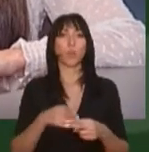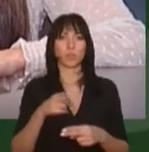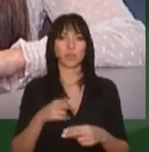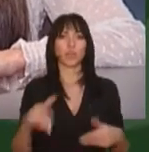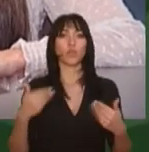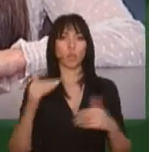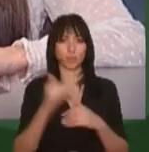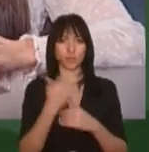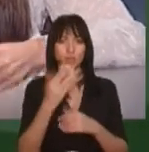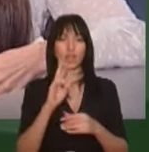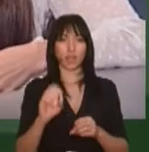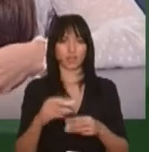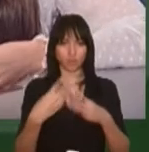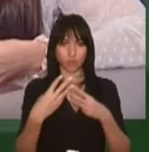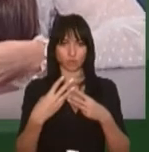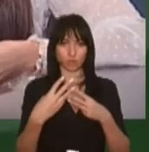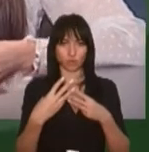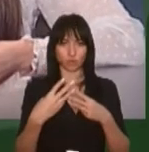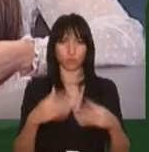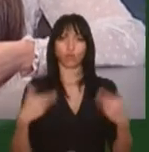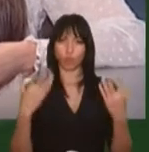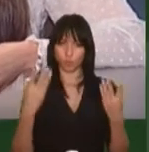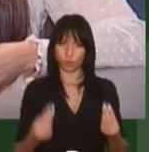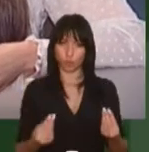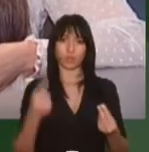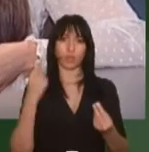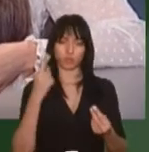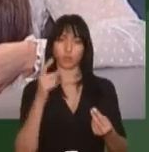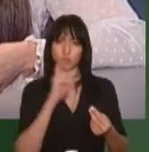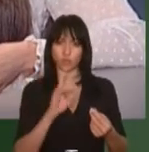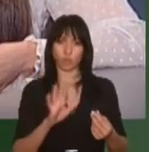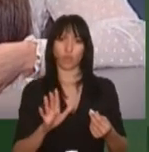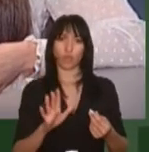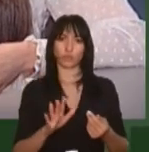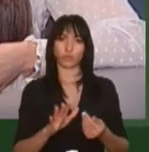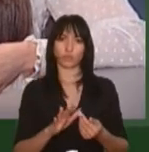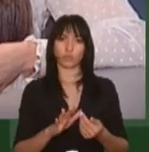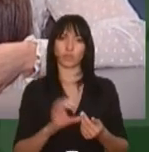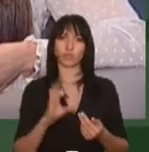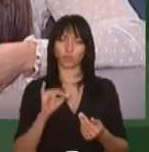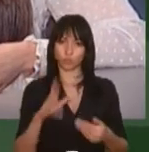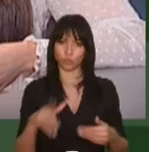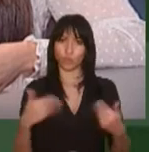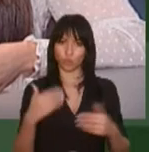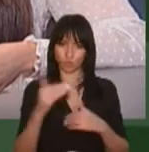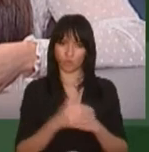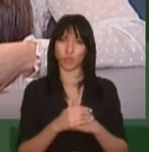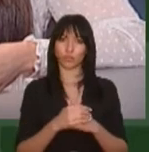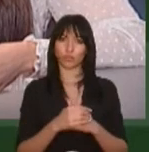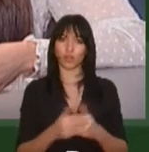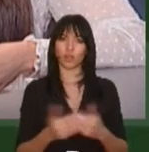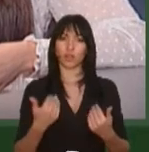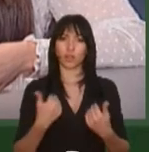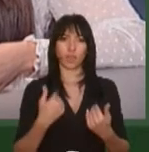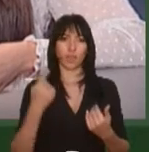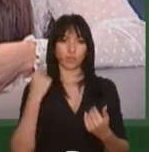Як зв'язок? Доброго вечора, шановні телеглядачі. Доброго вечора, студія. Я чую